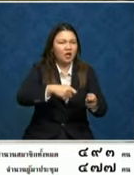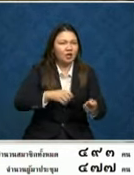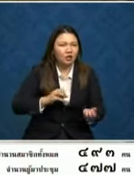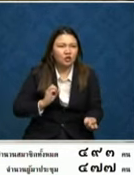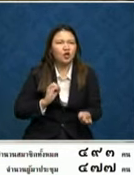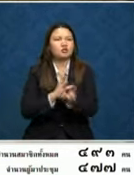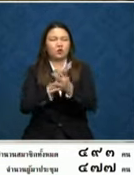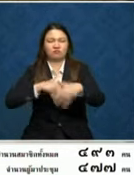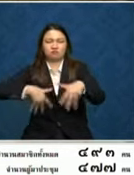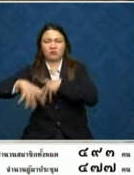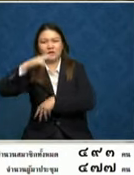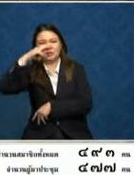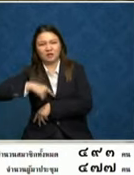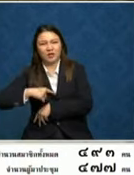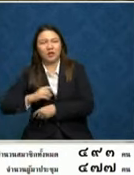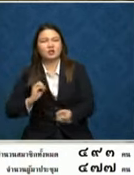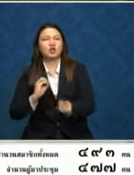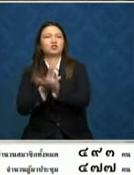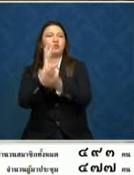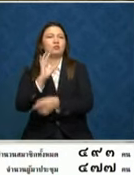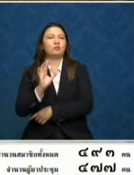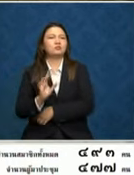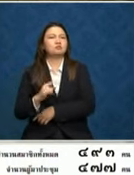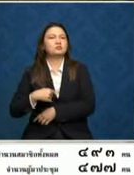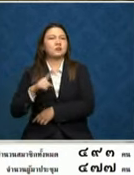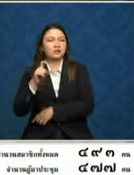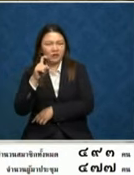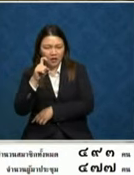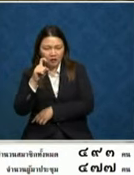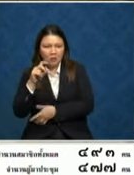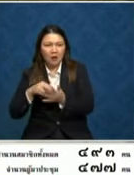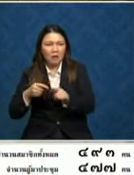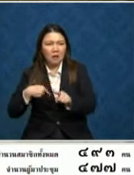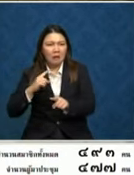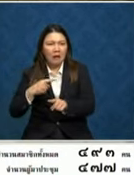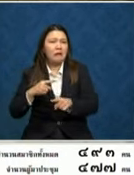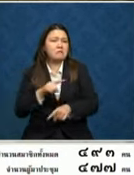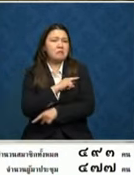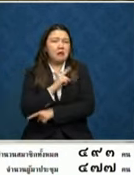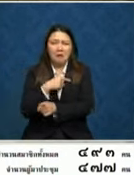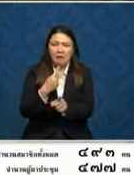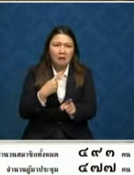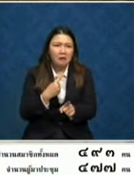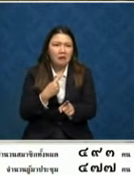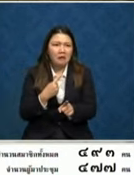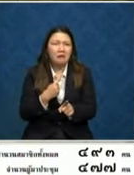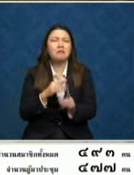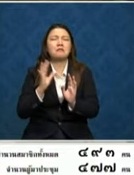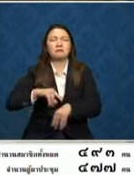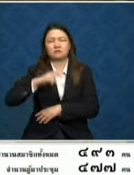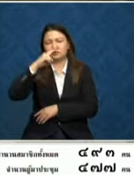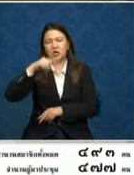ประชาชนคนไทยบาดเจ็บล้มตายใครรับผิดชอบครับก็ไทยรับผิดช